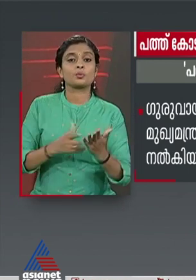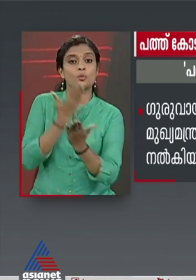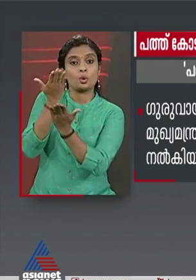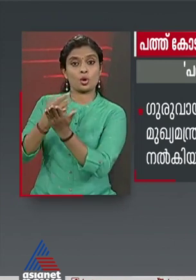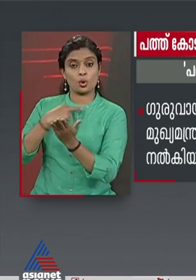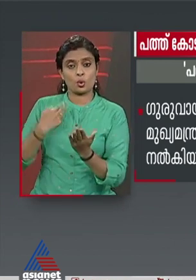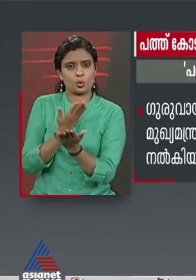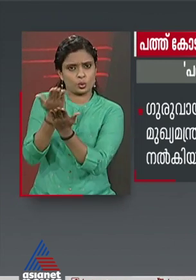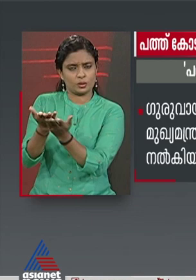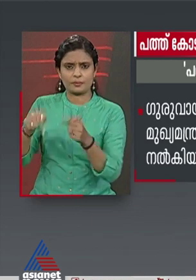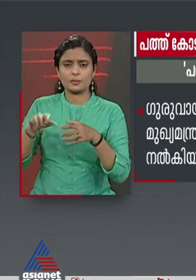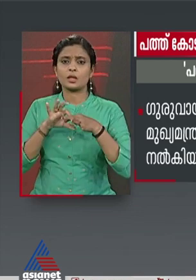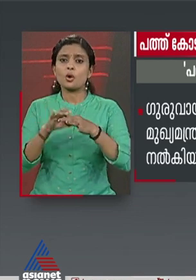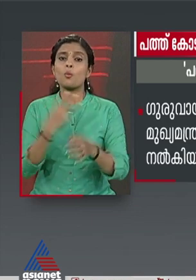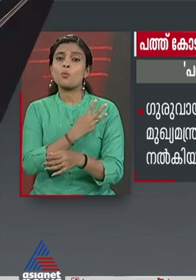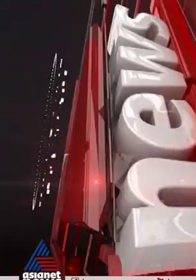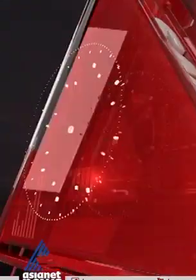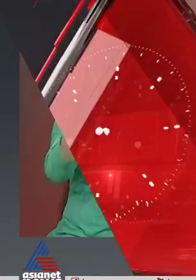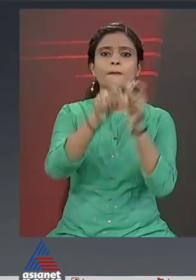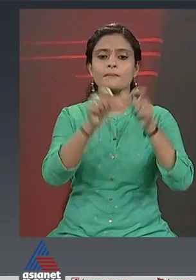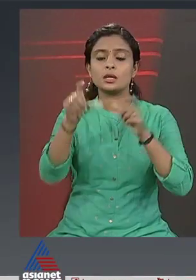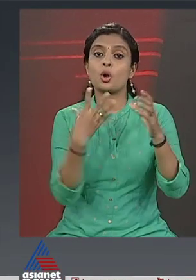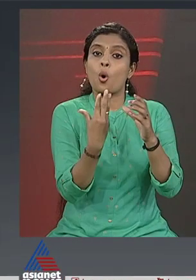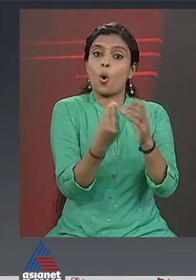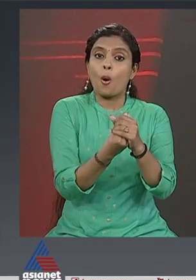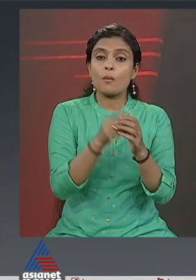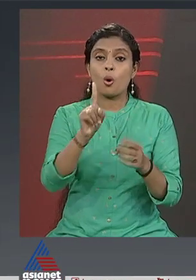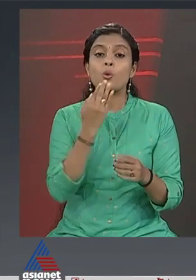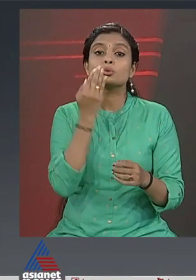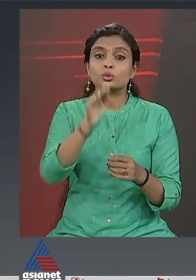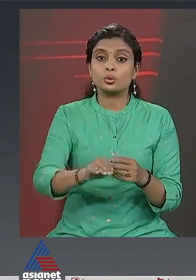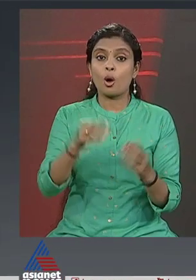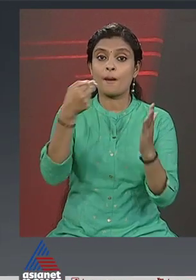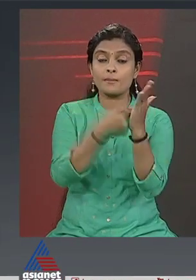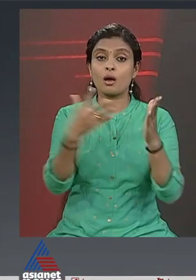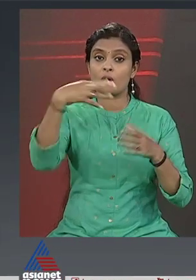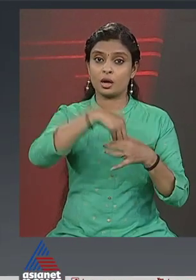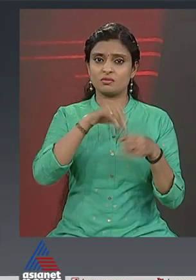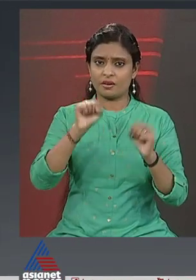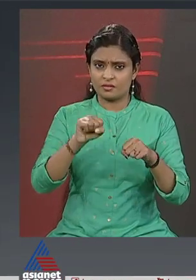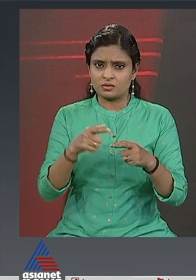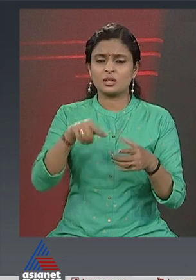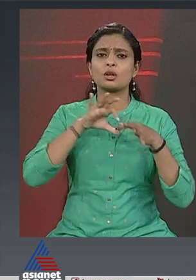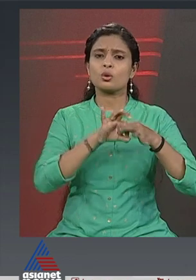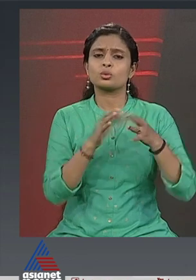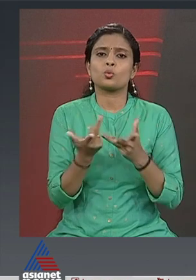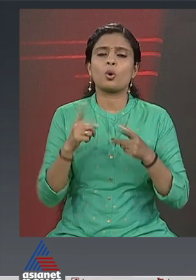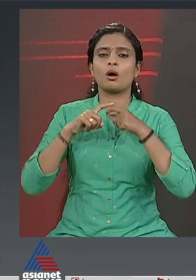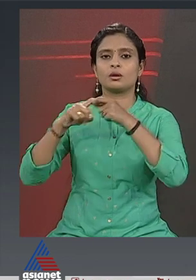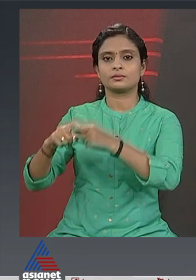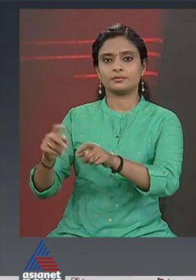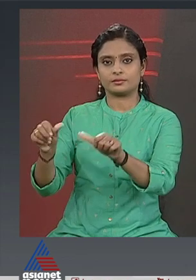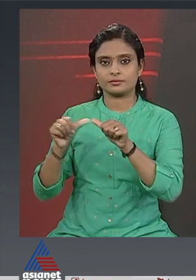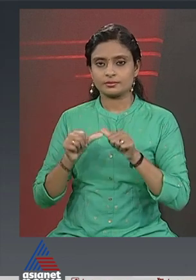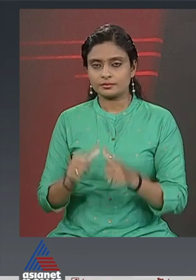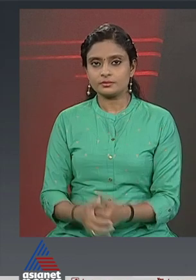കാര്യം എന്താണെന്ന് വെച്ചാൽ, മൂന്ന് വൈദികർക്കൊപ്പം ഒരു വിദ്യാർത്ഥി കൂടി പ്രതിപട്ടികയിൽ ഉൾപ്പെട്ടിട്ടുണ്ട് എന്നുള്ളതാണ്. എന്താണ് ഇതുമായി ബന്ധപ്പെട്ട് നൽകാൻ കഴിയുന്ന വിവരങ്ങൾ?